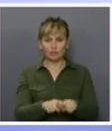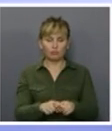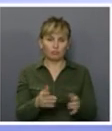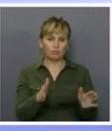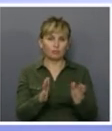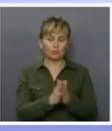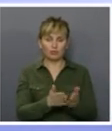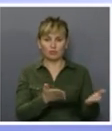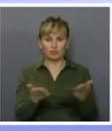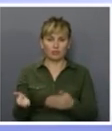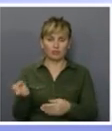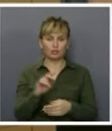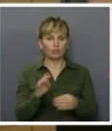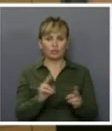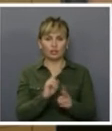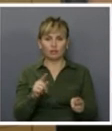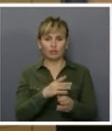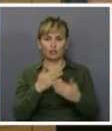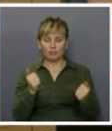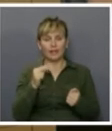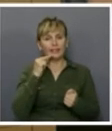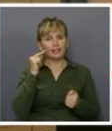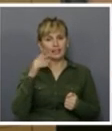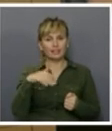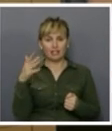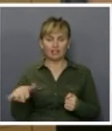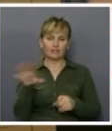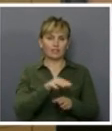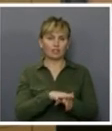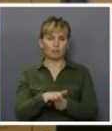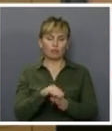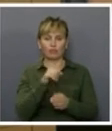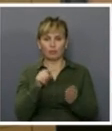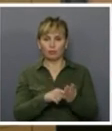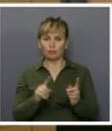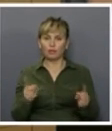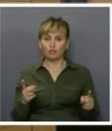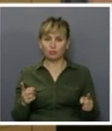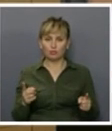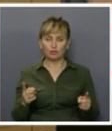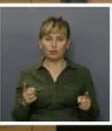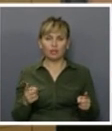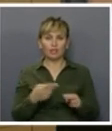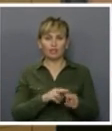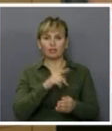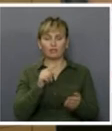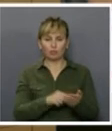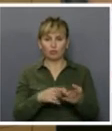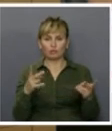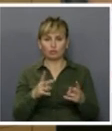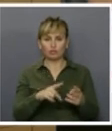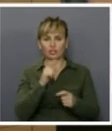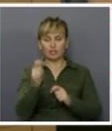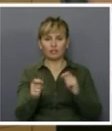торгуй. Но никого там нет. Угу. А китайская сторона вся заполнена. Вопрос, почему? Тогда, значит, это вопрос, скорее всего, нужно